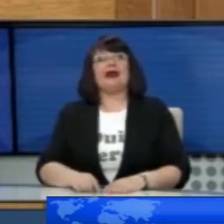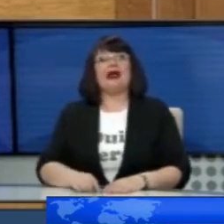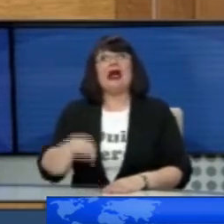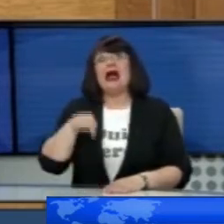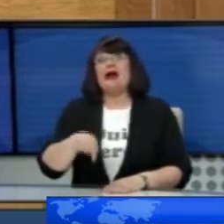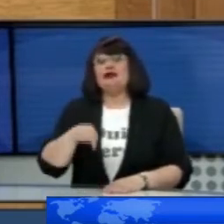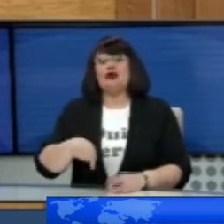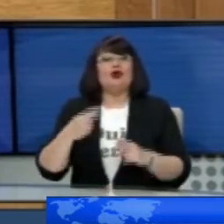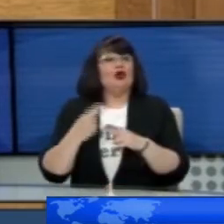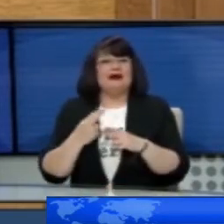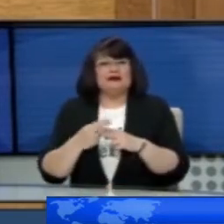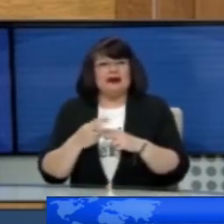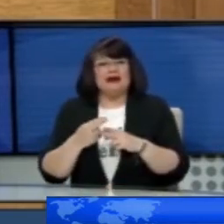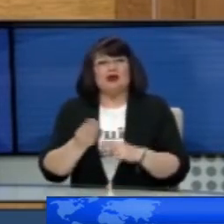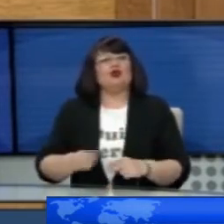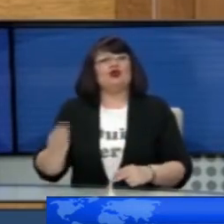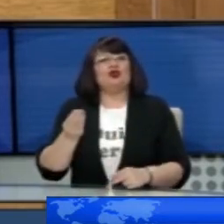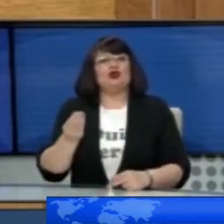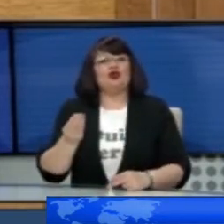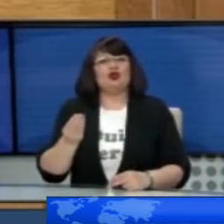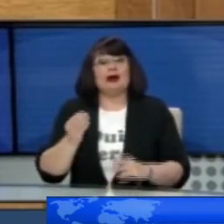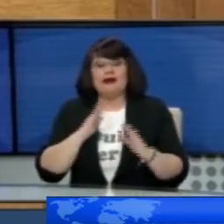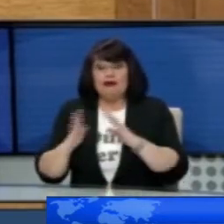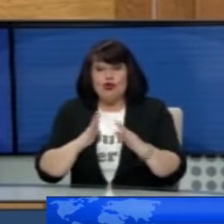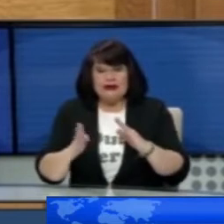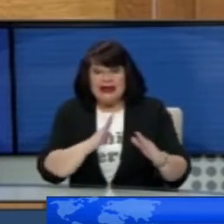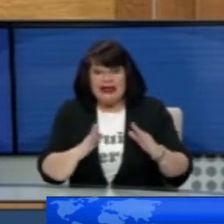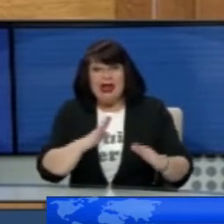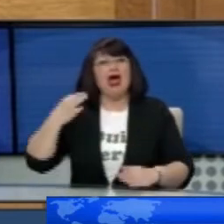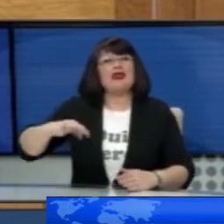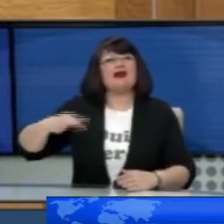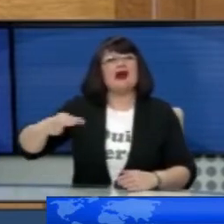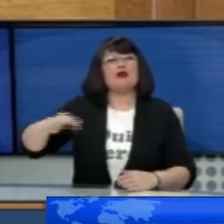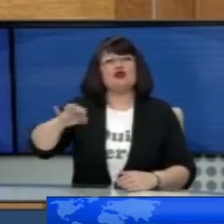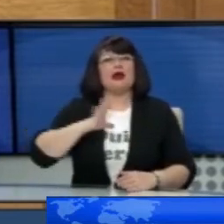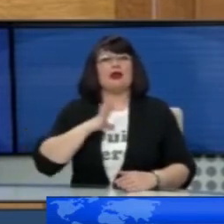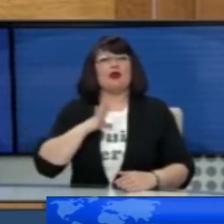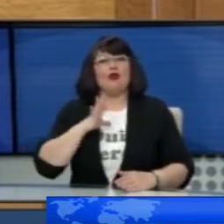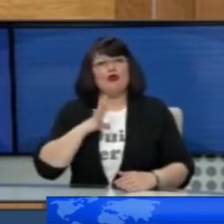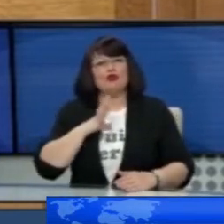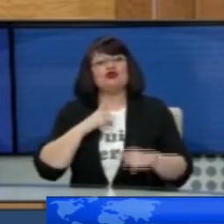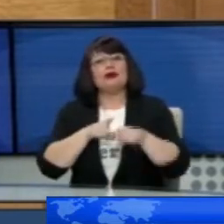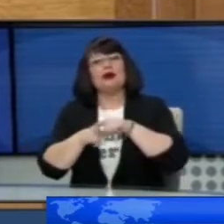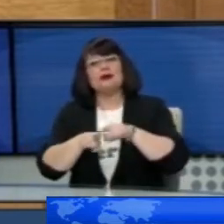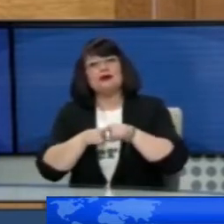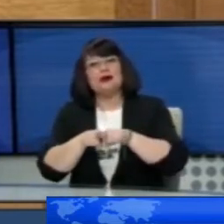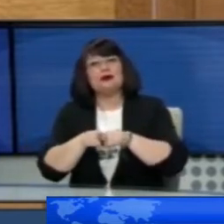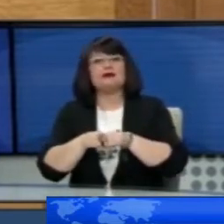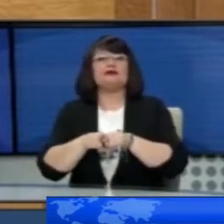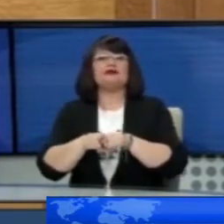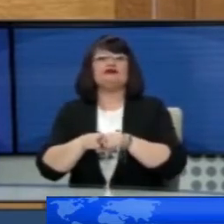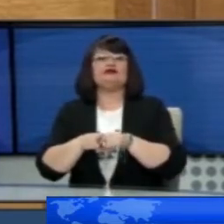ισχύει πολύ περισσότερο όταν η μέρημνα για τους πιο αδύναμους συνδυάζεται με τη διαρκή